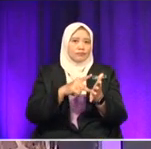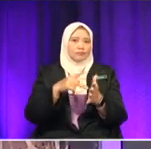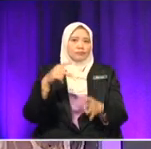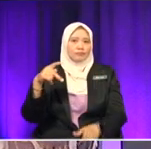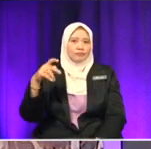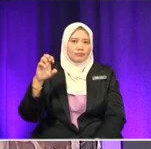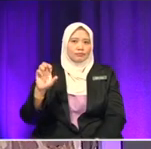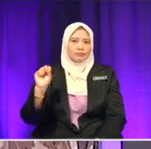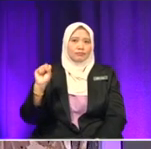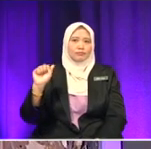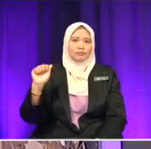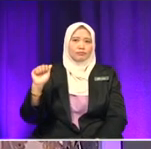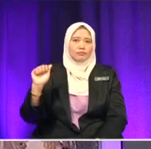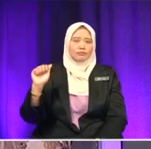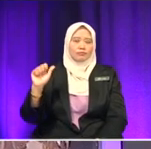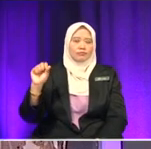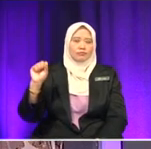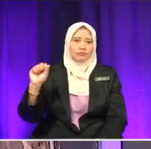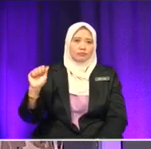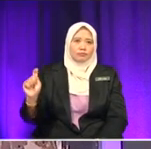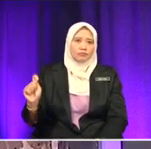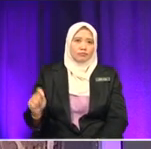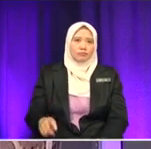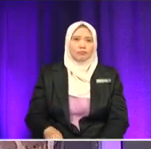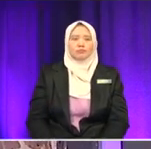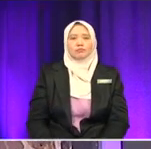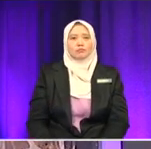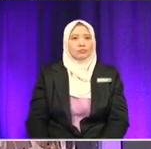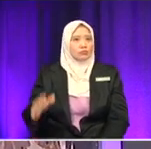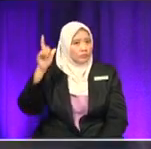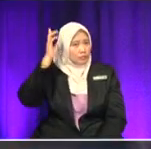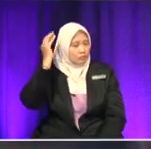lima faktor pertumbuhan mikroorganisma, iaitu ingat ya.